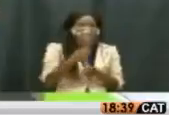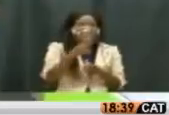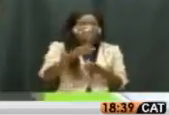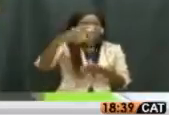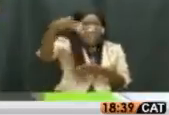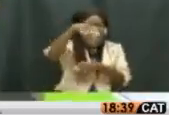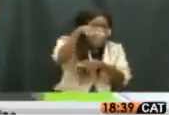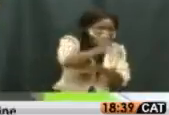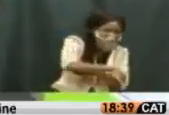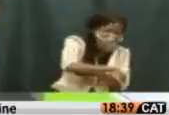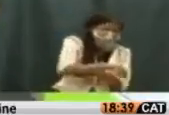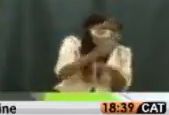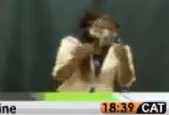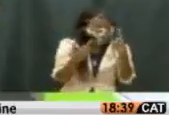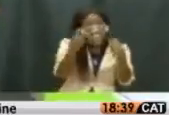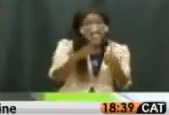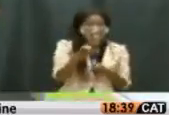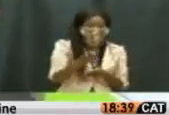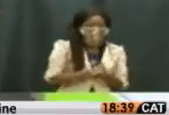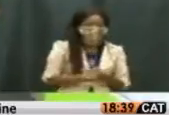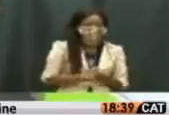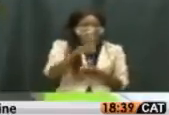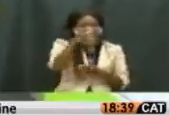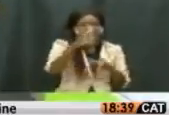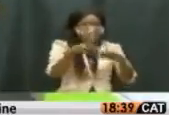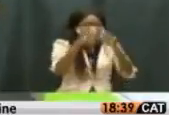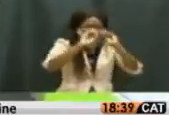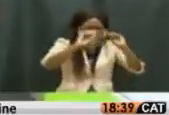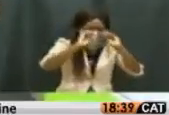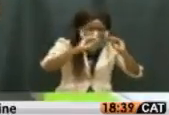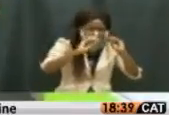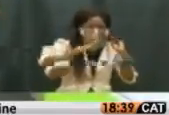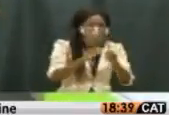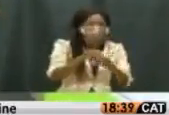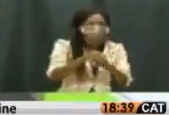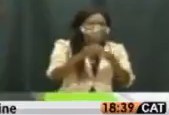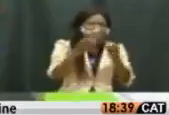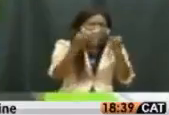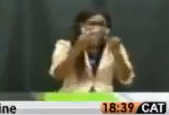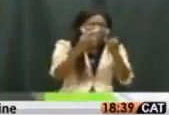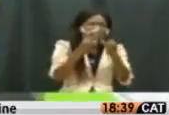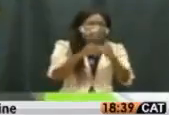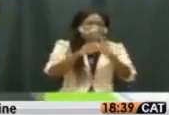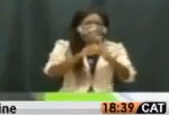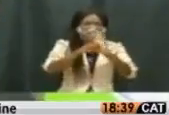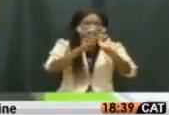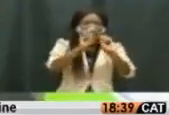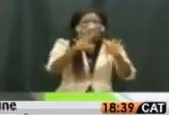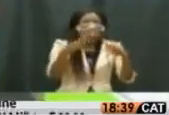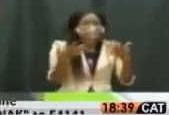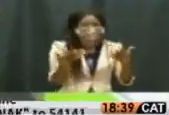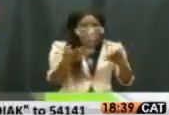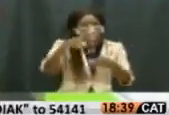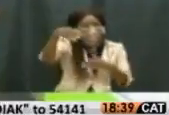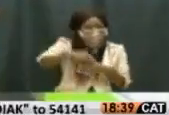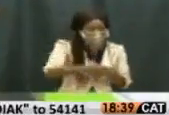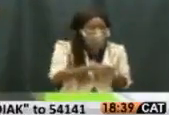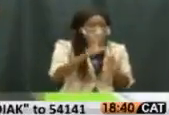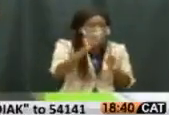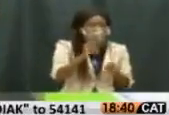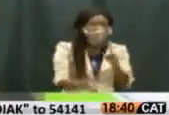atengena mbali mautenga wa a COVID ndiye usiku jama zungulira nditu kumakamba nditu kuti COVID